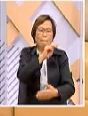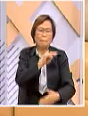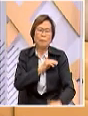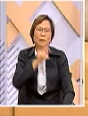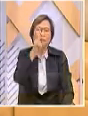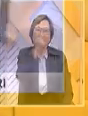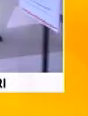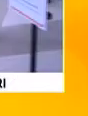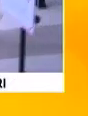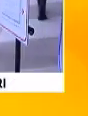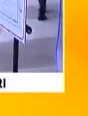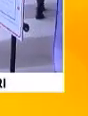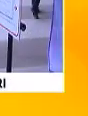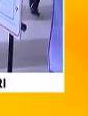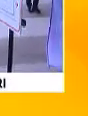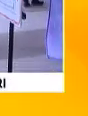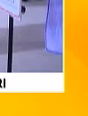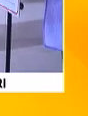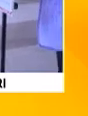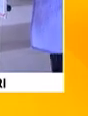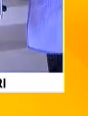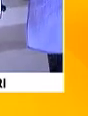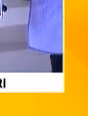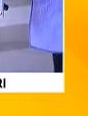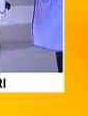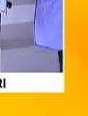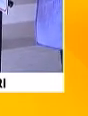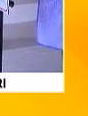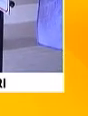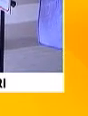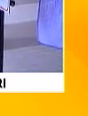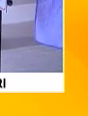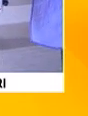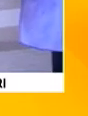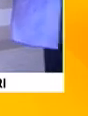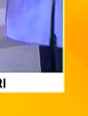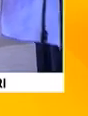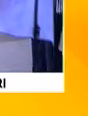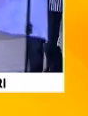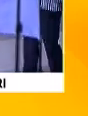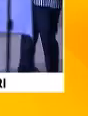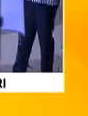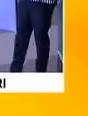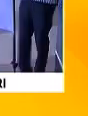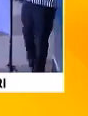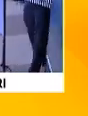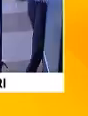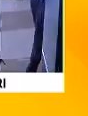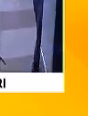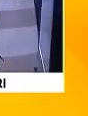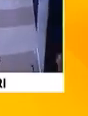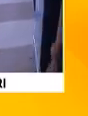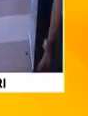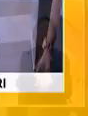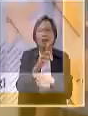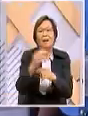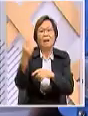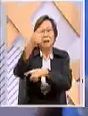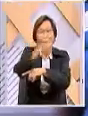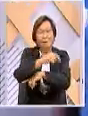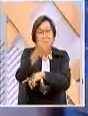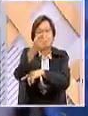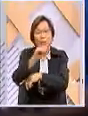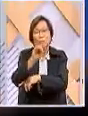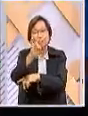Komunikasi dan Multimedia Datuk Saifuddin Abdullah berada di sana ketika ini untuk menyempurnakan majlis sambutan ulang tahun RTM ke-75 dan juga orkestra